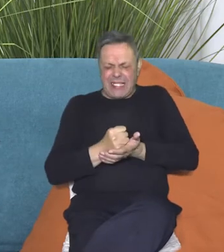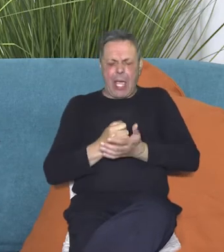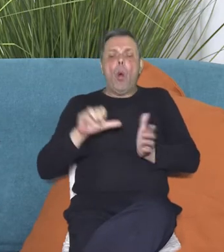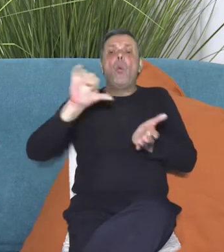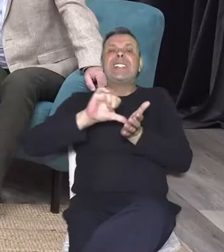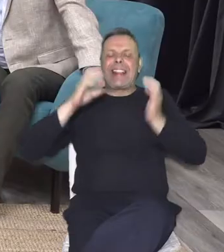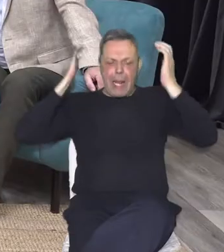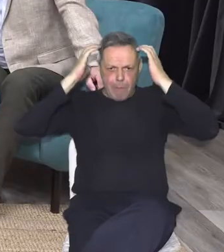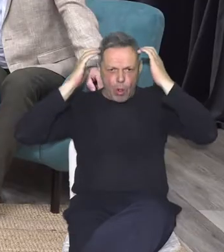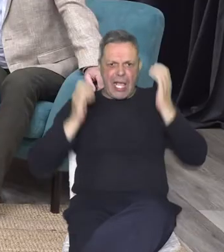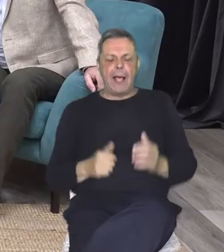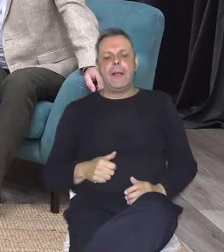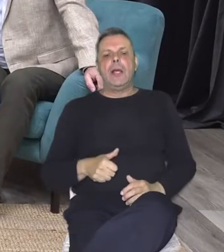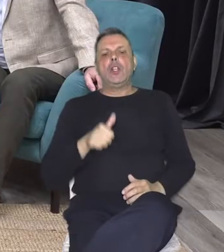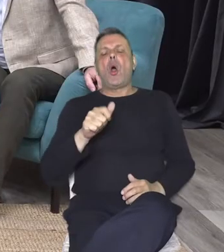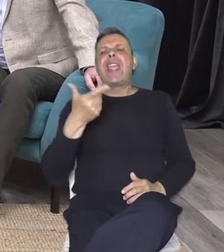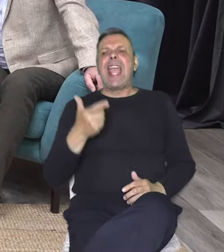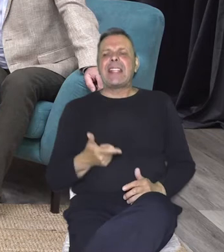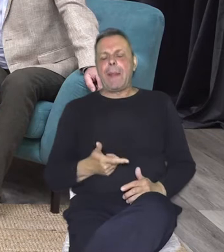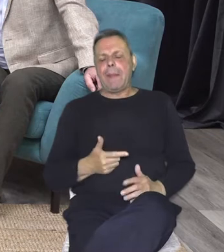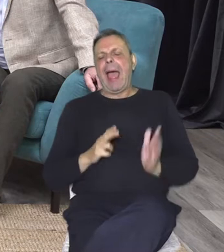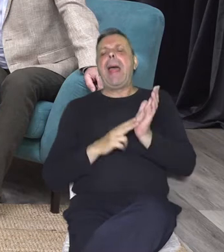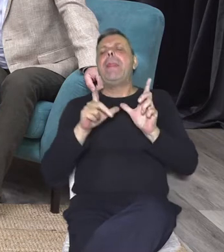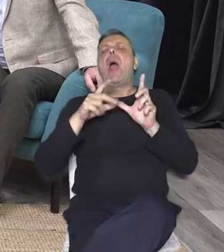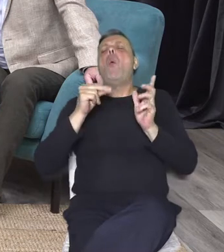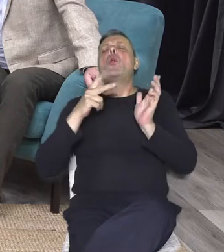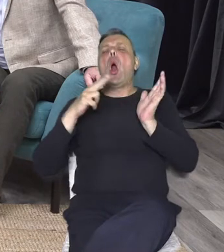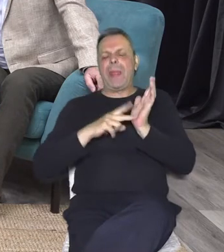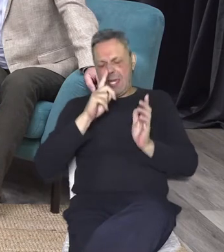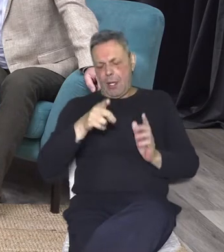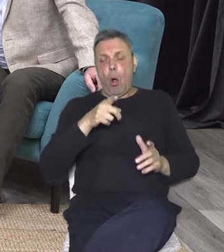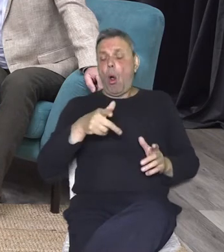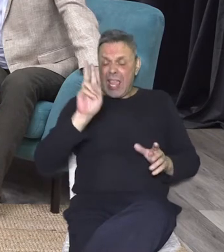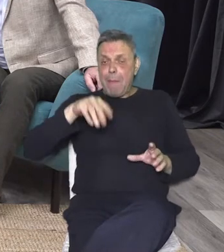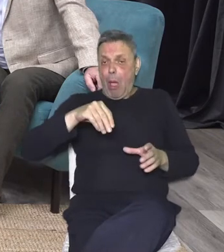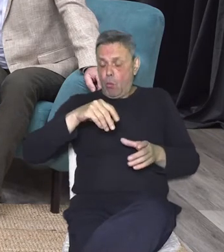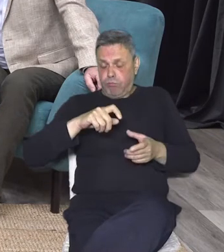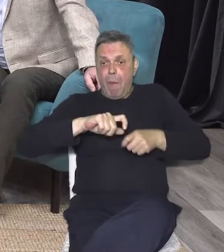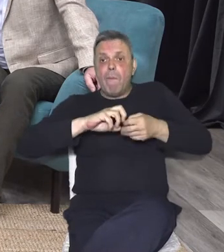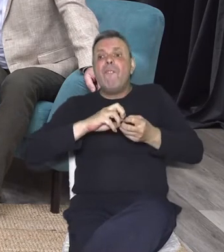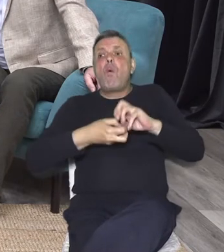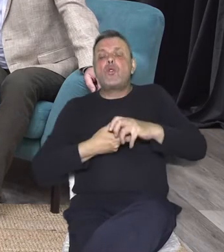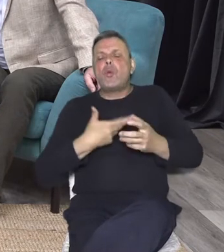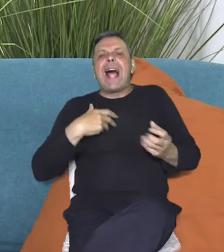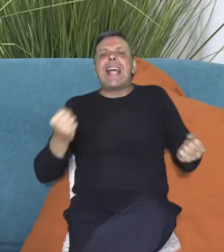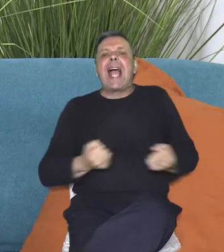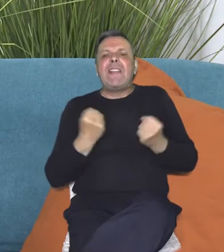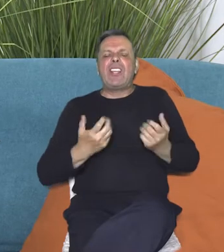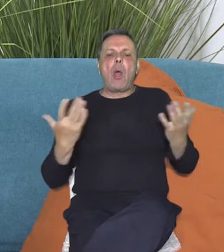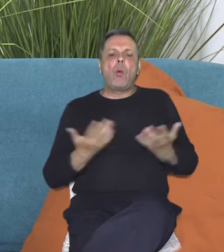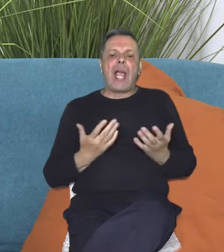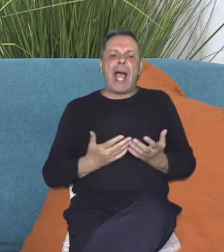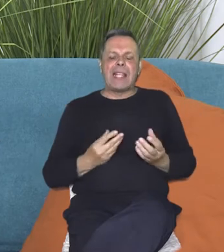sredini mozga. To je jedan dio tih neurona. Oni imaju takvu funkciju da se aktiviraju